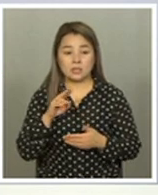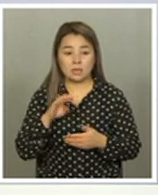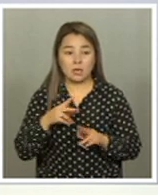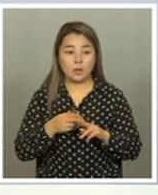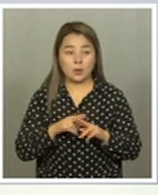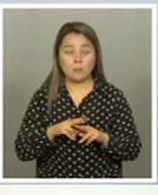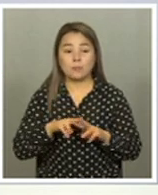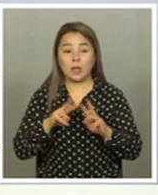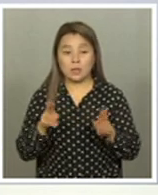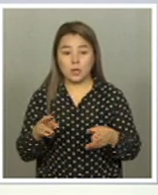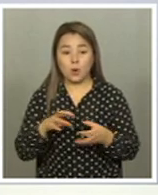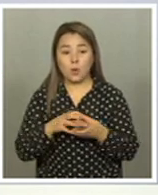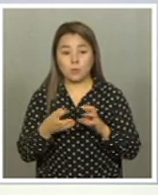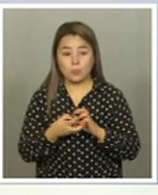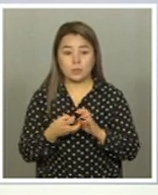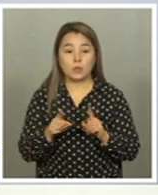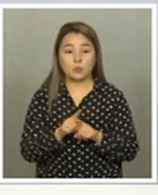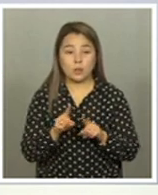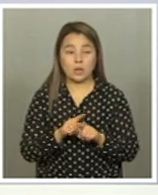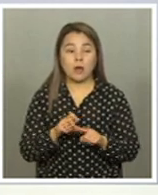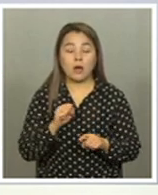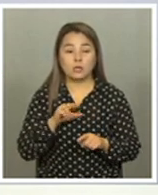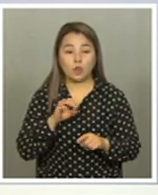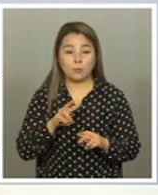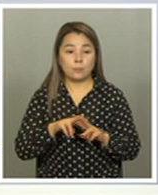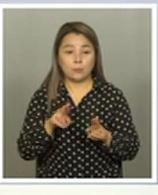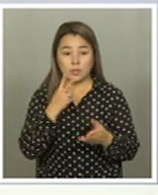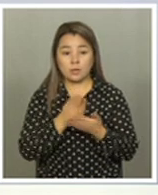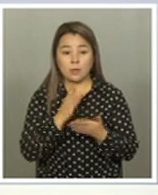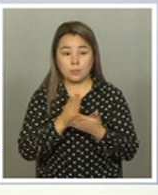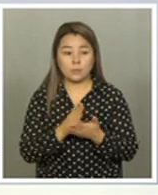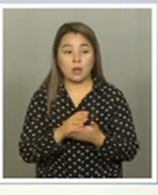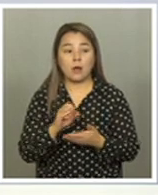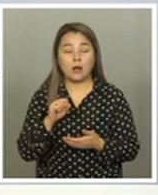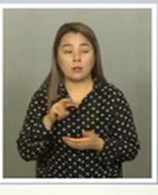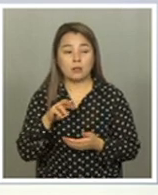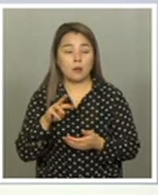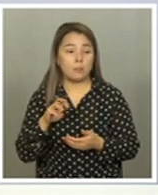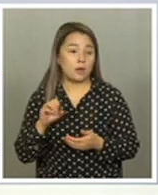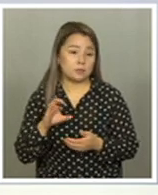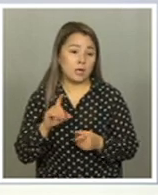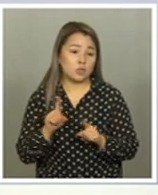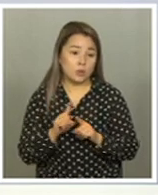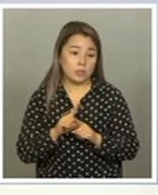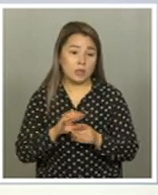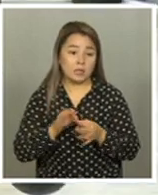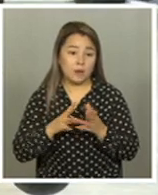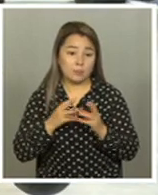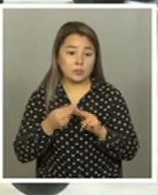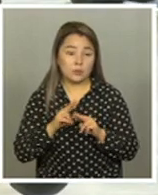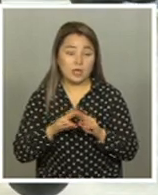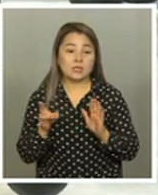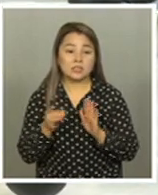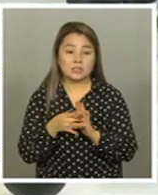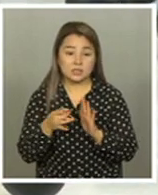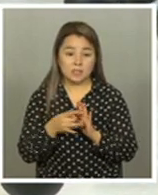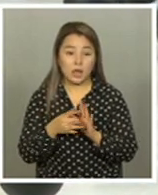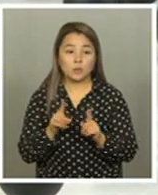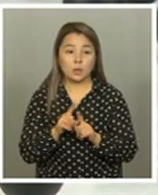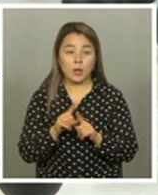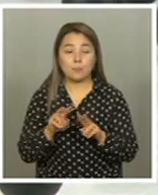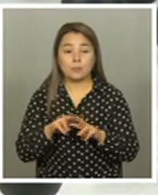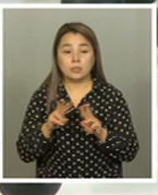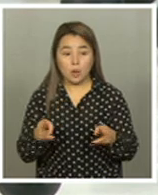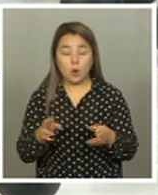көміртек атомдарынан тұрады. Және алмаздың кристалл торы. Алмаздың кристалл торы бірдей